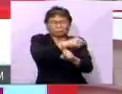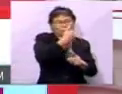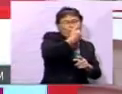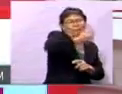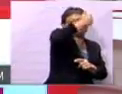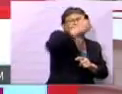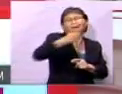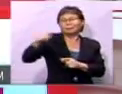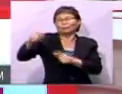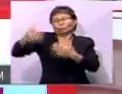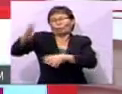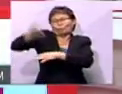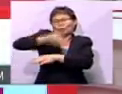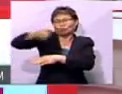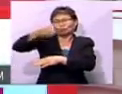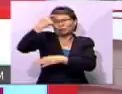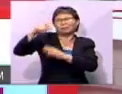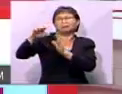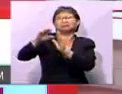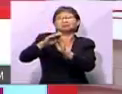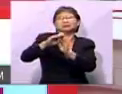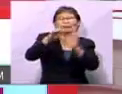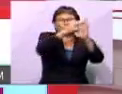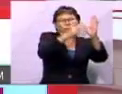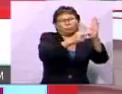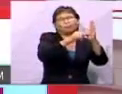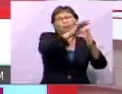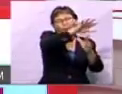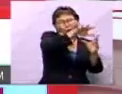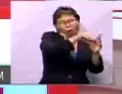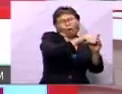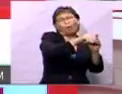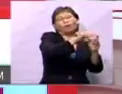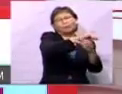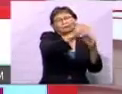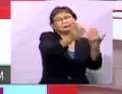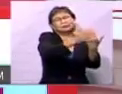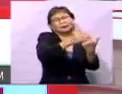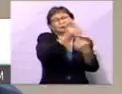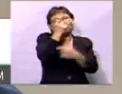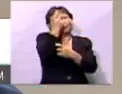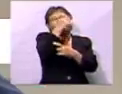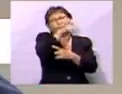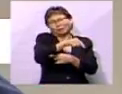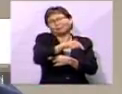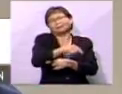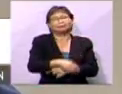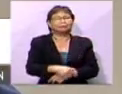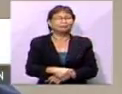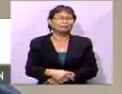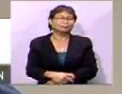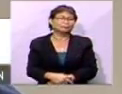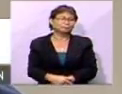telah dimansuhkan kerana peruntukannya lebih menyeluruh dan mudah difahami.